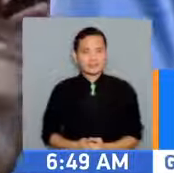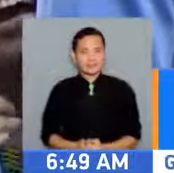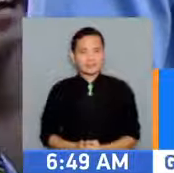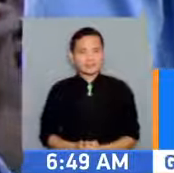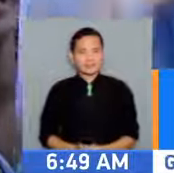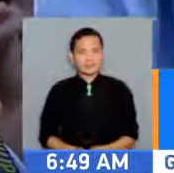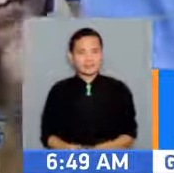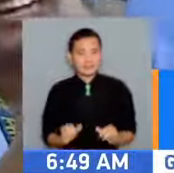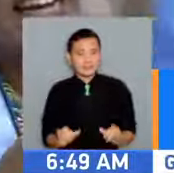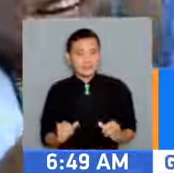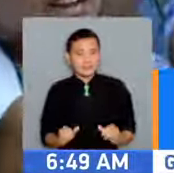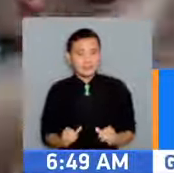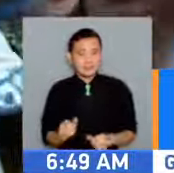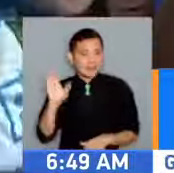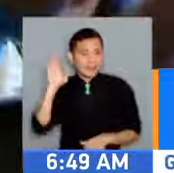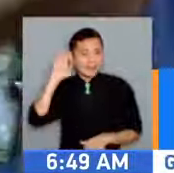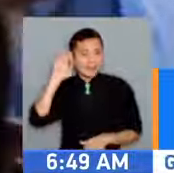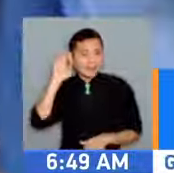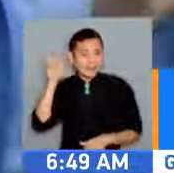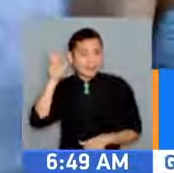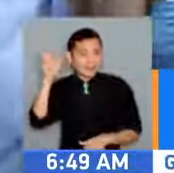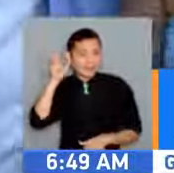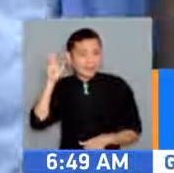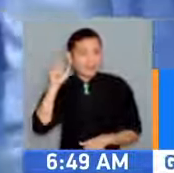ulit! Recipients!